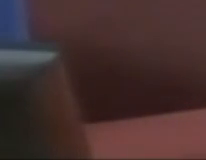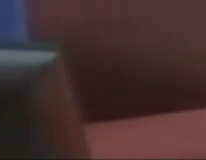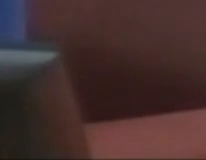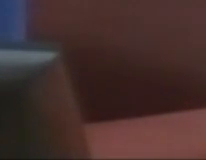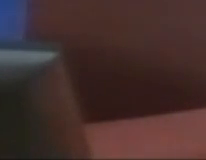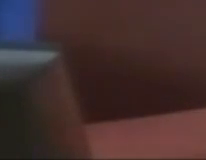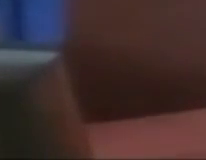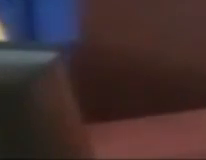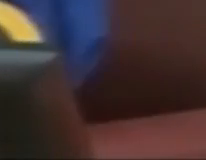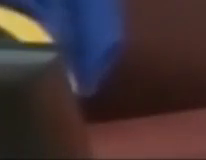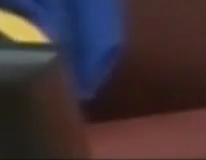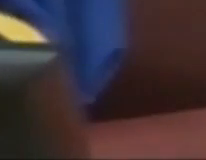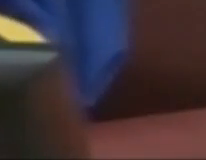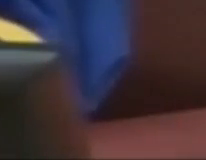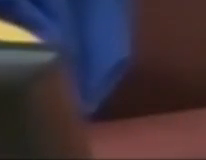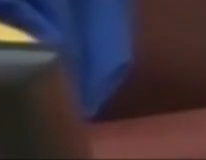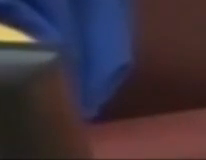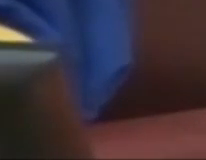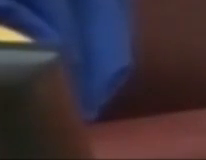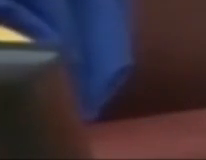yangu ya bajeti